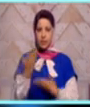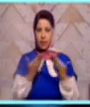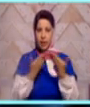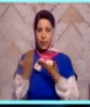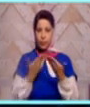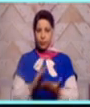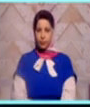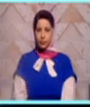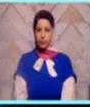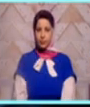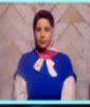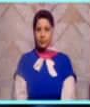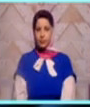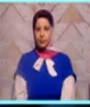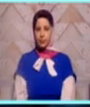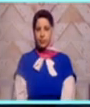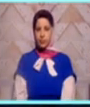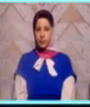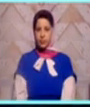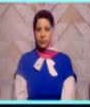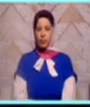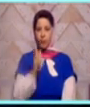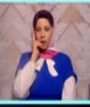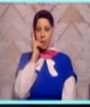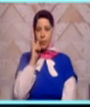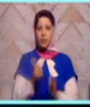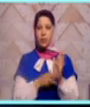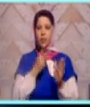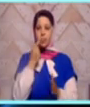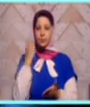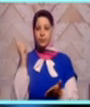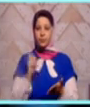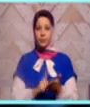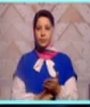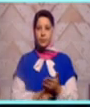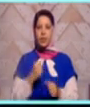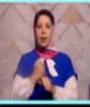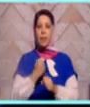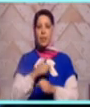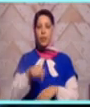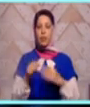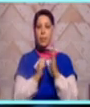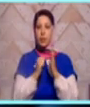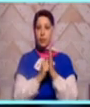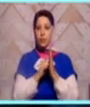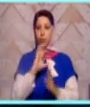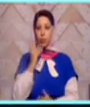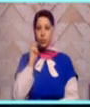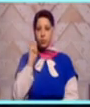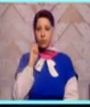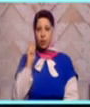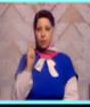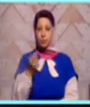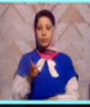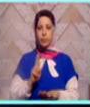هذا الشان. نعم. الخبر الثاني الحقيقة العمل من المنزل للوزارات